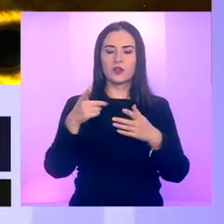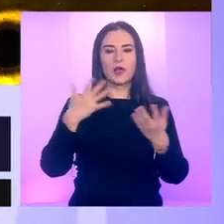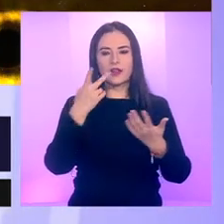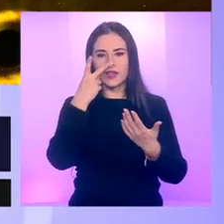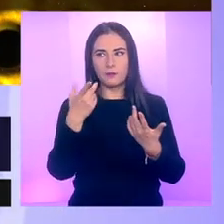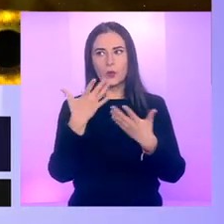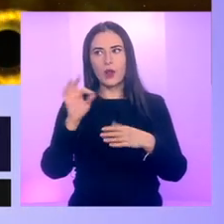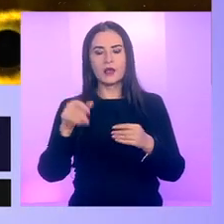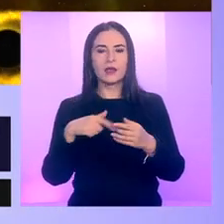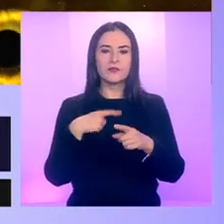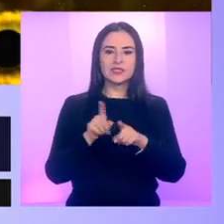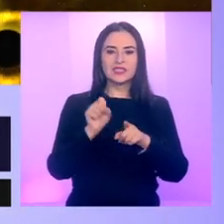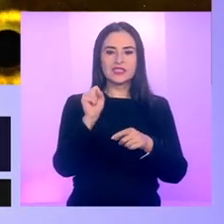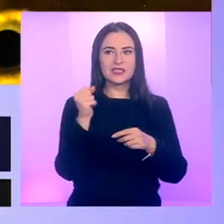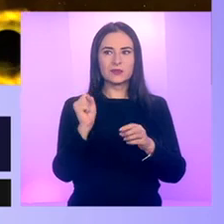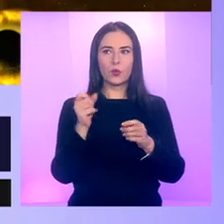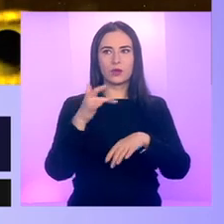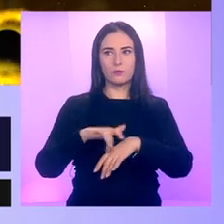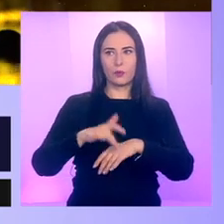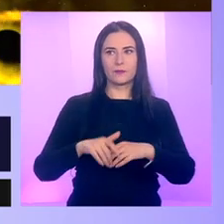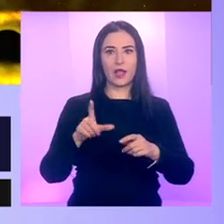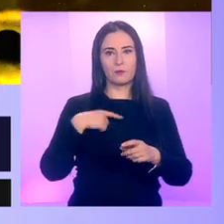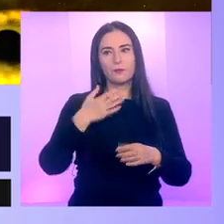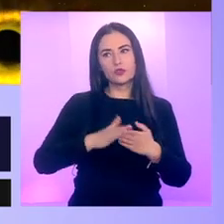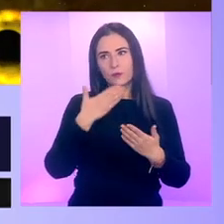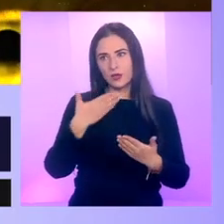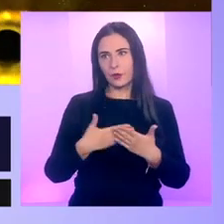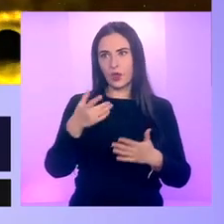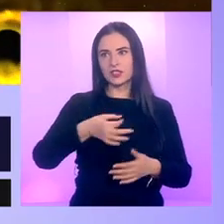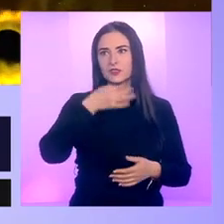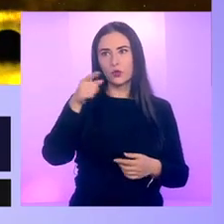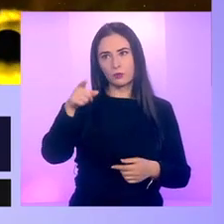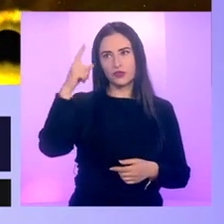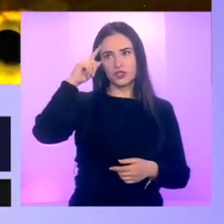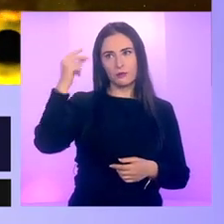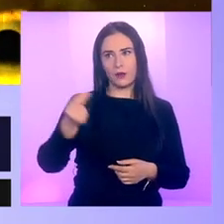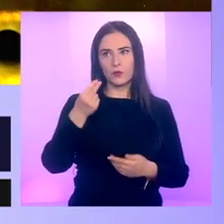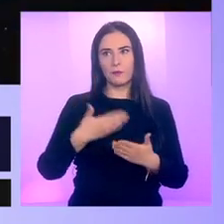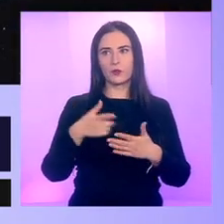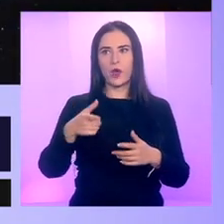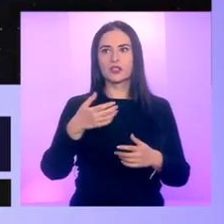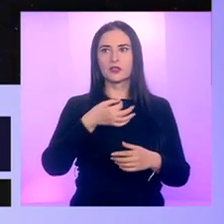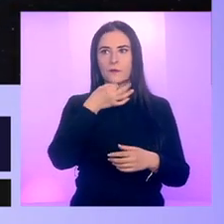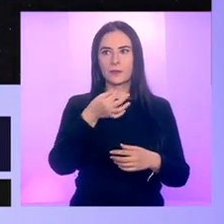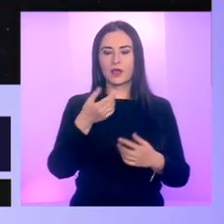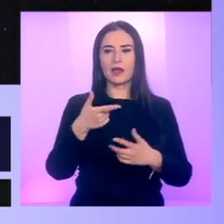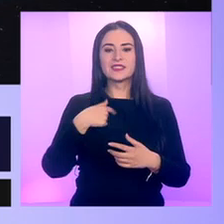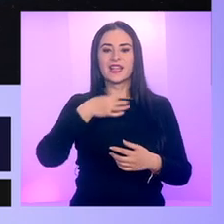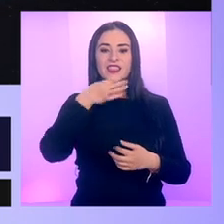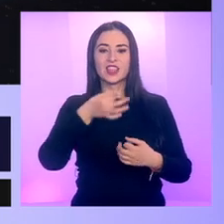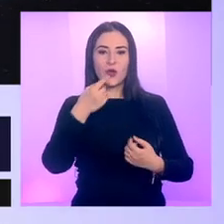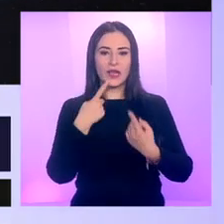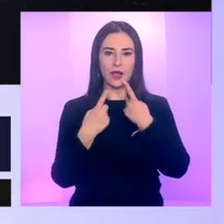astfel de simulări. Experimentul ar putea fi continuat pentru a înțelege și mai bine? Sau, în mod normal, atunci când o teorie, o teoremă